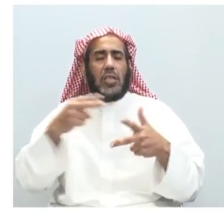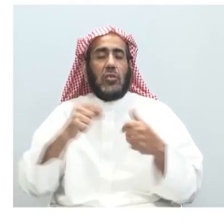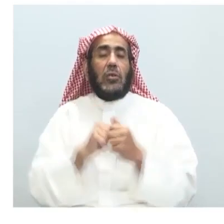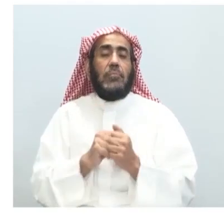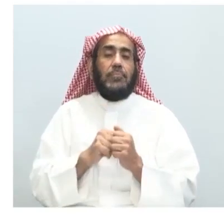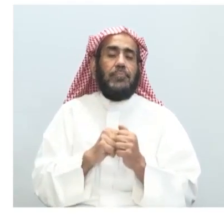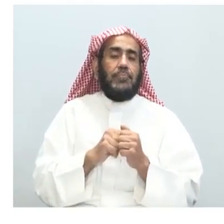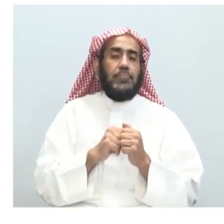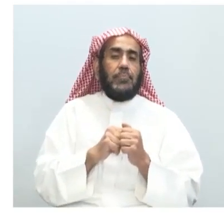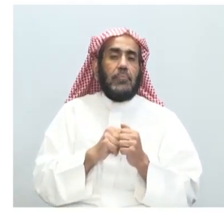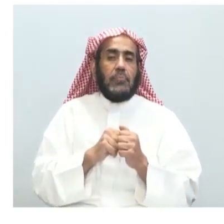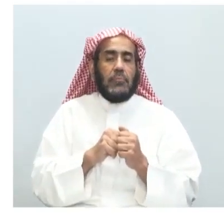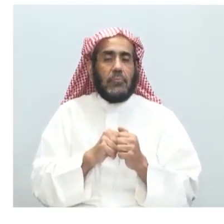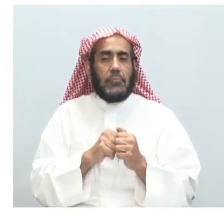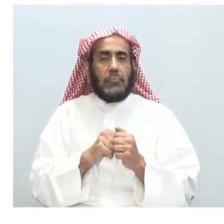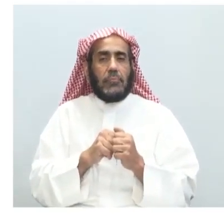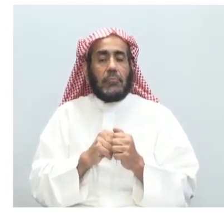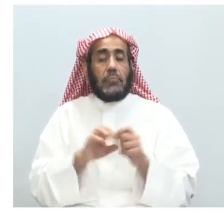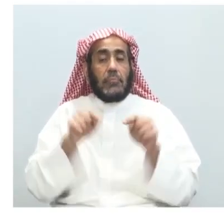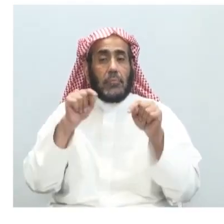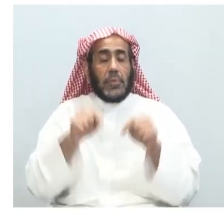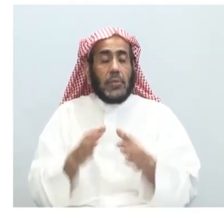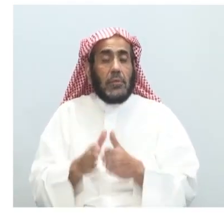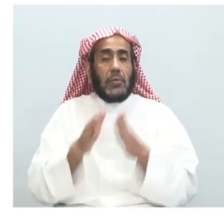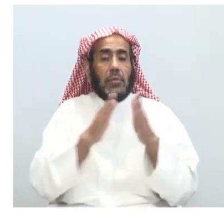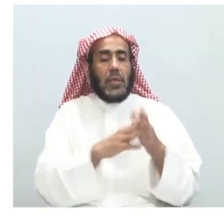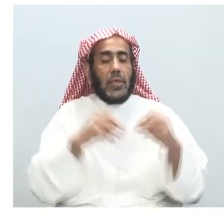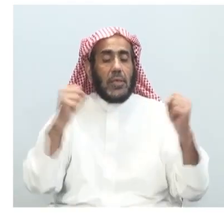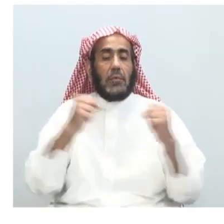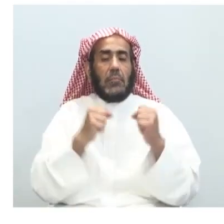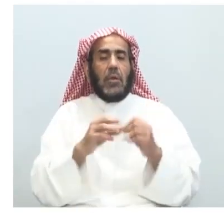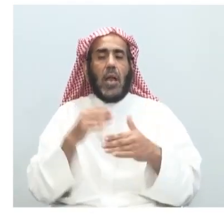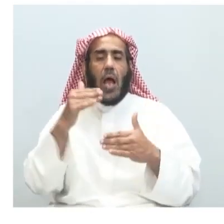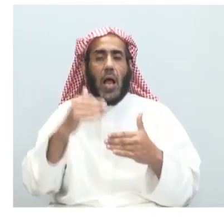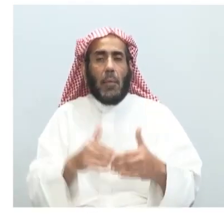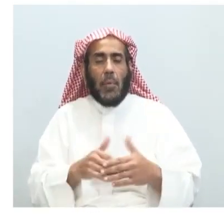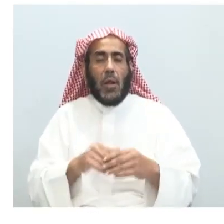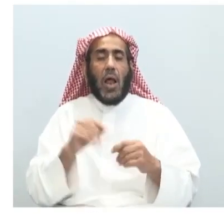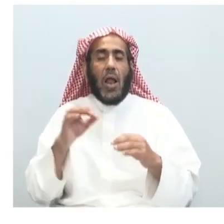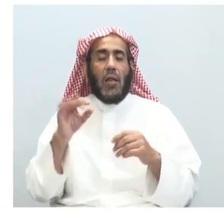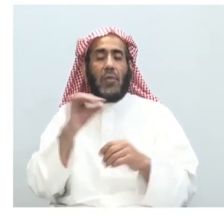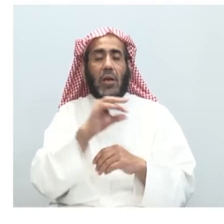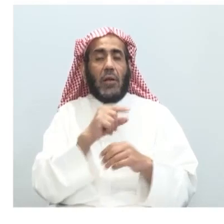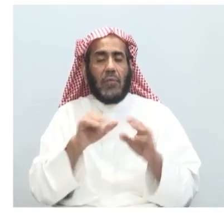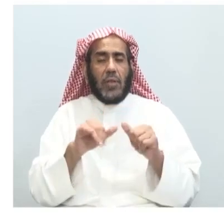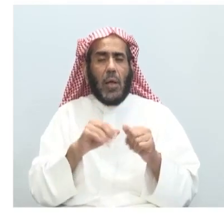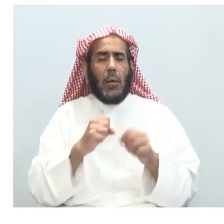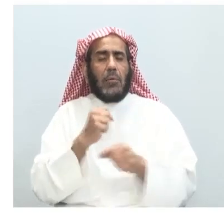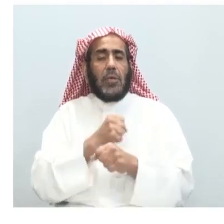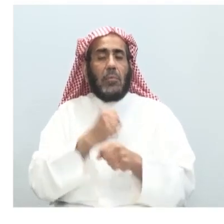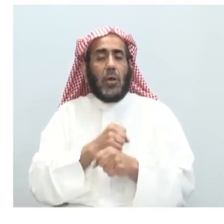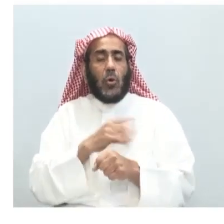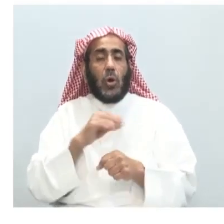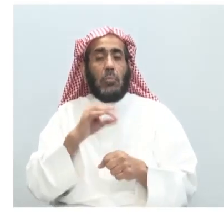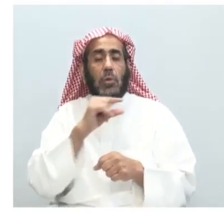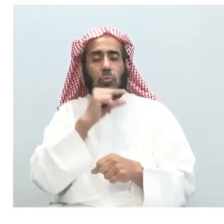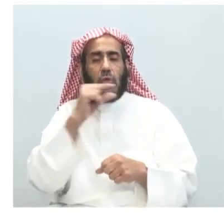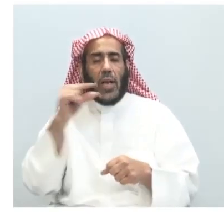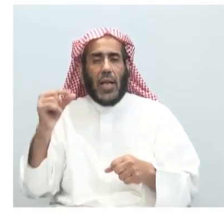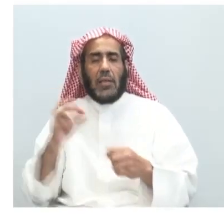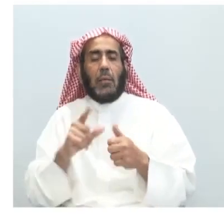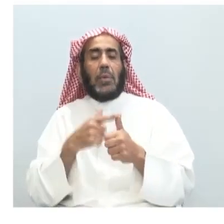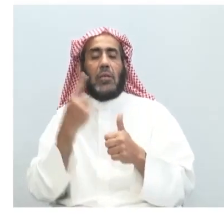التسكر الان ننتقل للتدريبات اكمل الفقره في ادناه باستعمال كل من المصطلحات